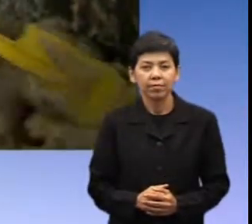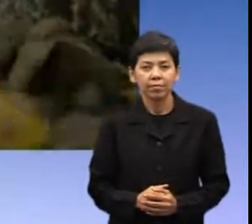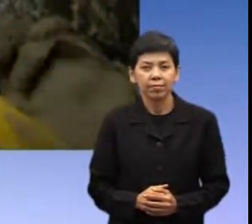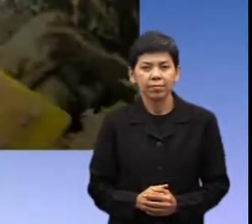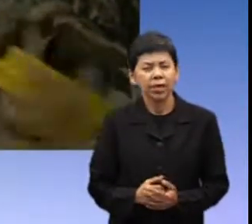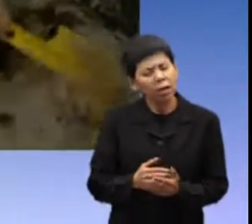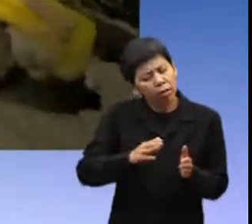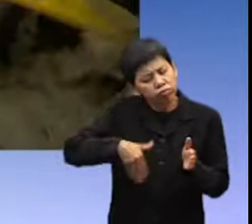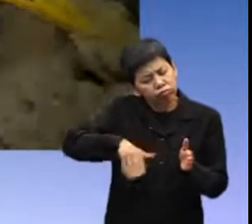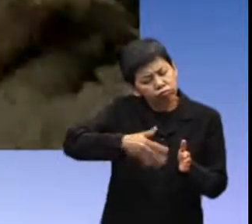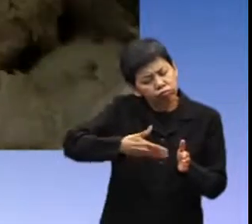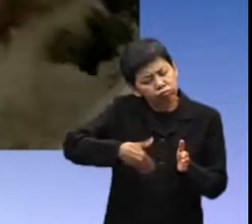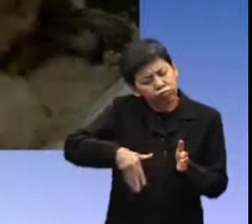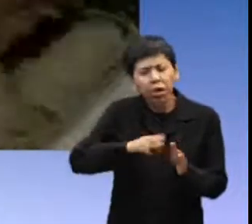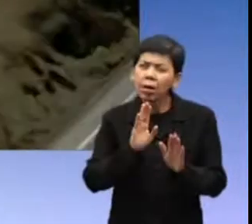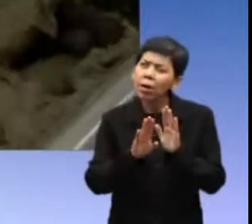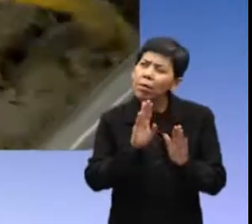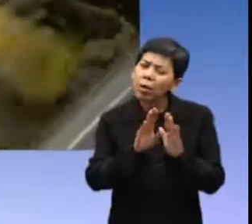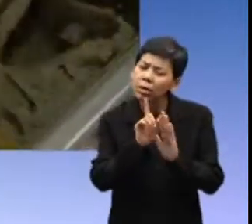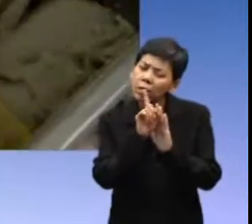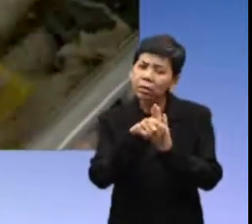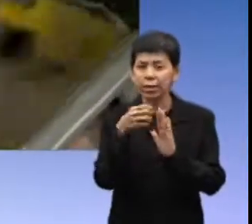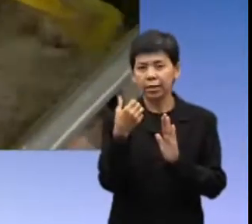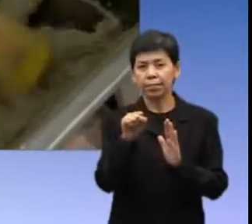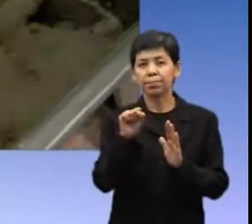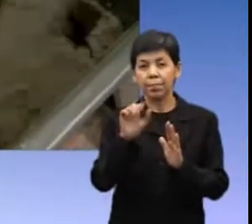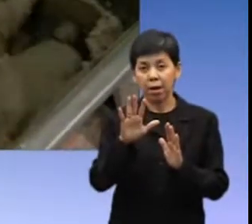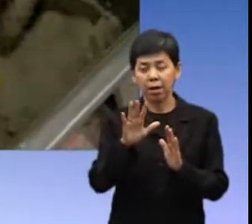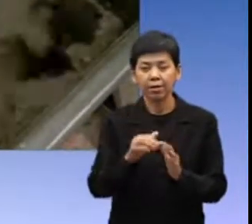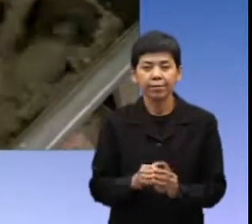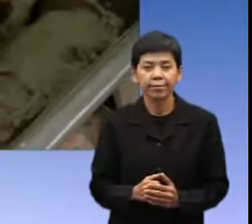ใช้เวลาตีทั้งหมดประมาณ15นาที